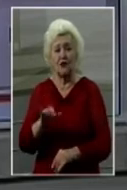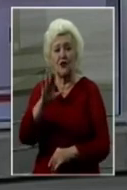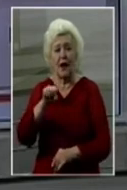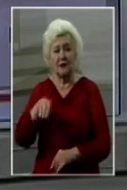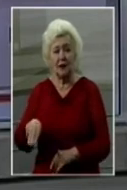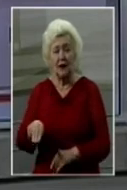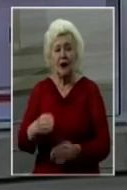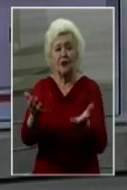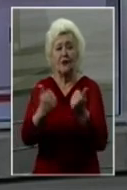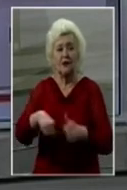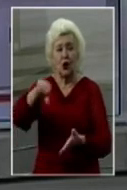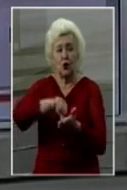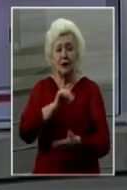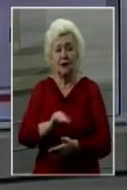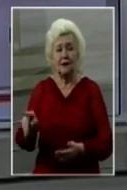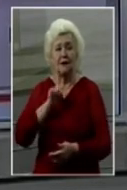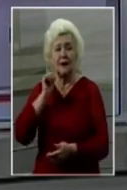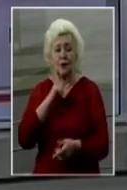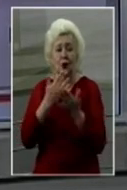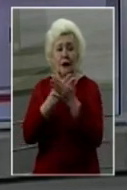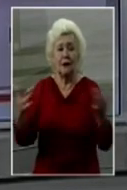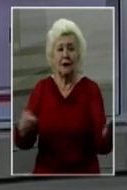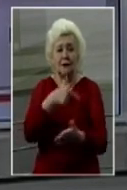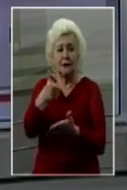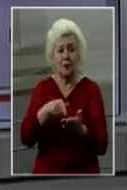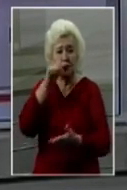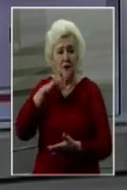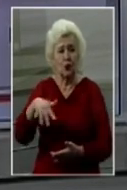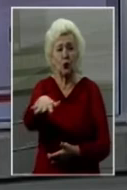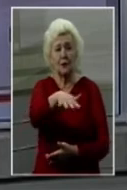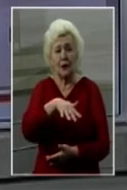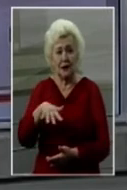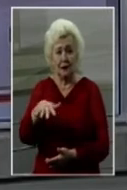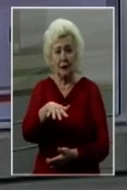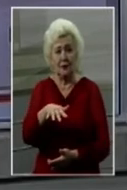у яких взяли участь діти та молодь з різних міст України.